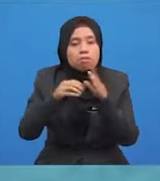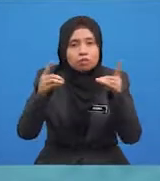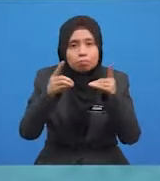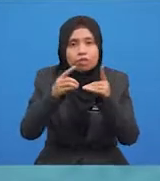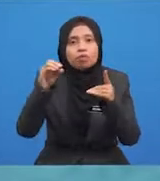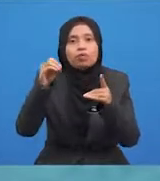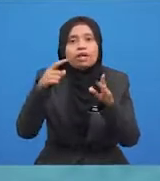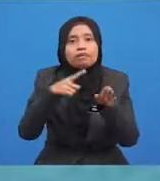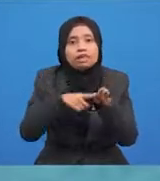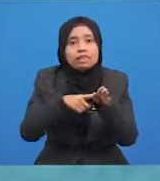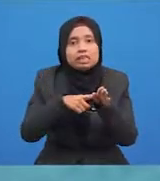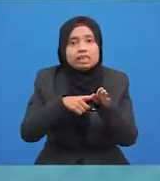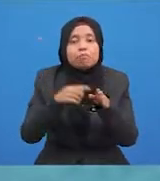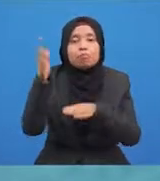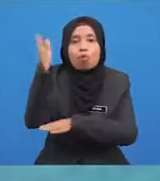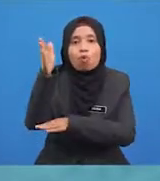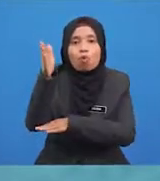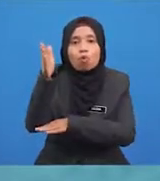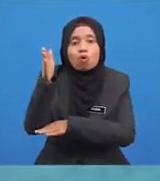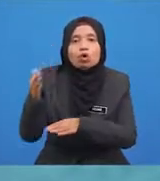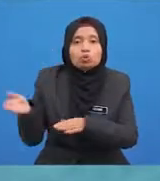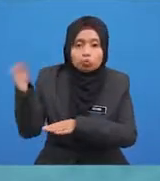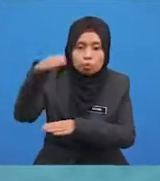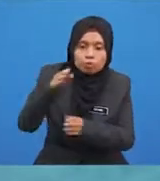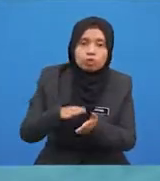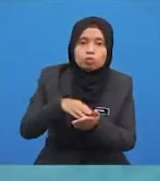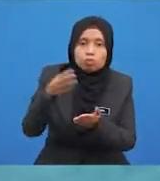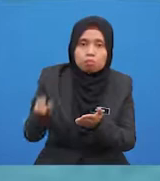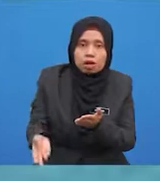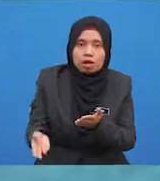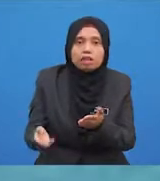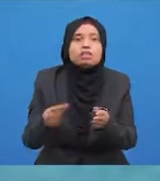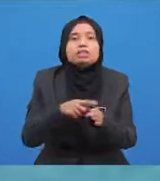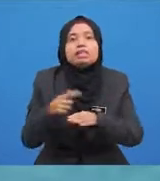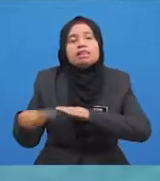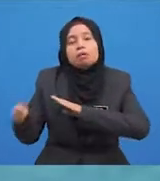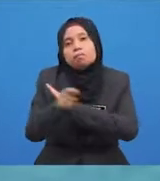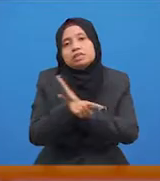Anis menjumpai Oren di celah pokok tumbang di taman permainan.